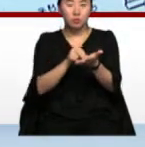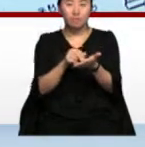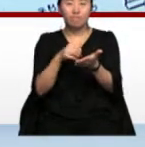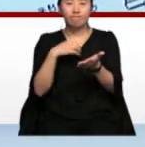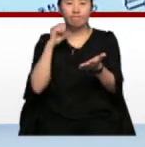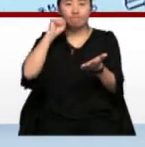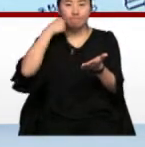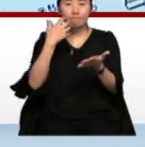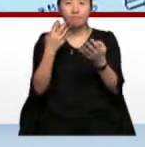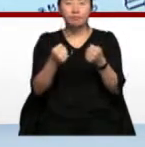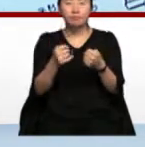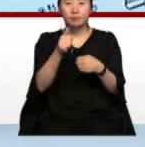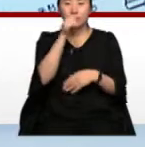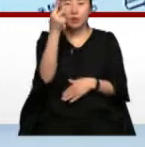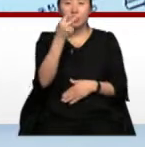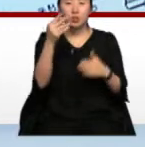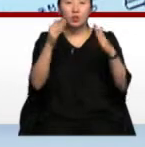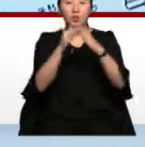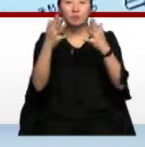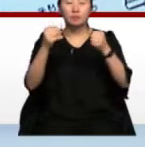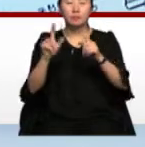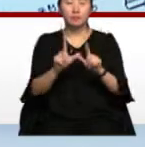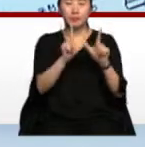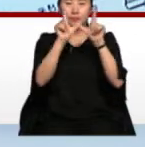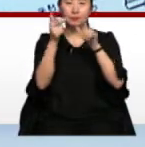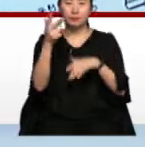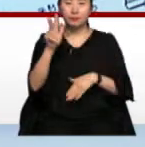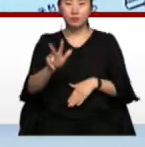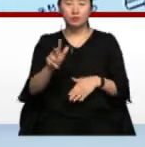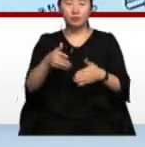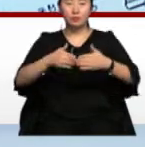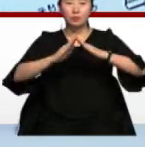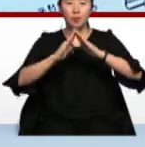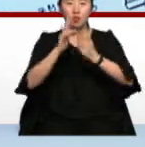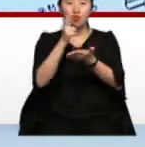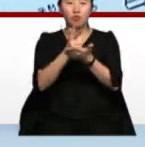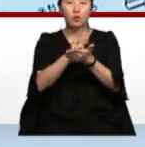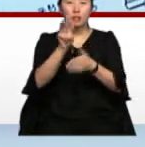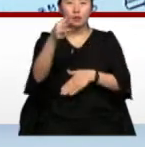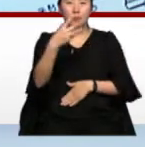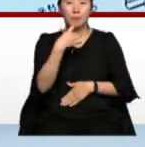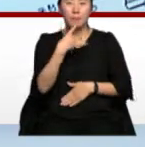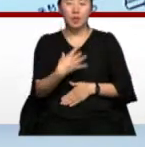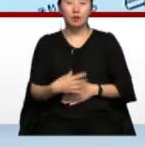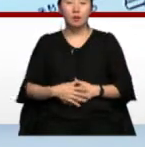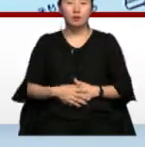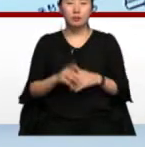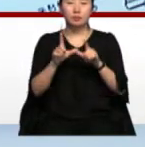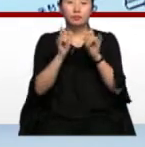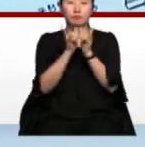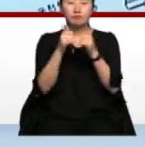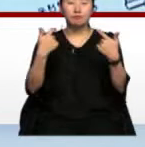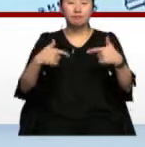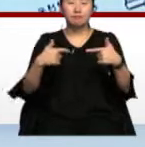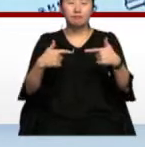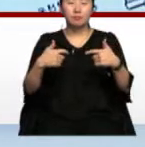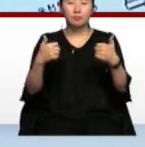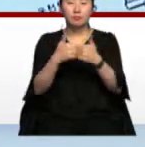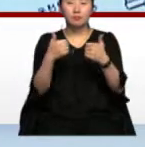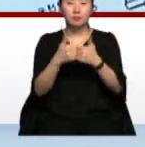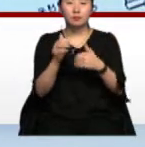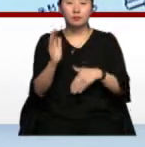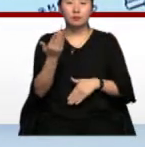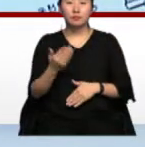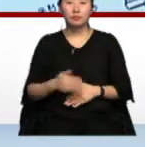앓고 있습니다. 2000세대가 넘게 살고 있지만 조성된 주차면은 300여 곳뿐이라 주민들은 매일이 주차